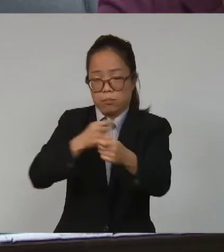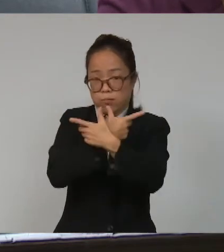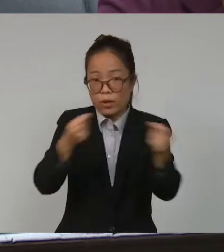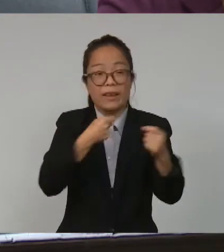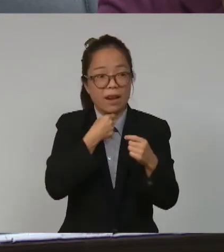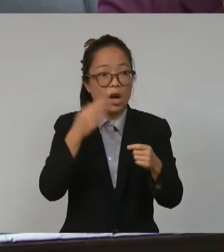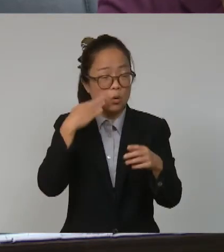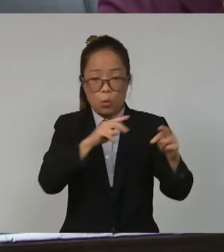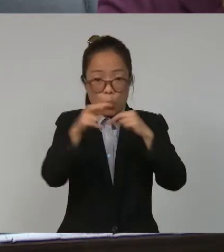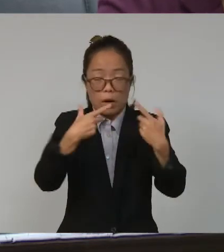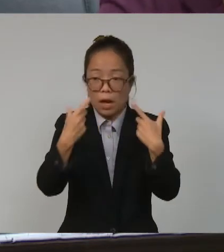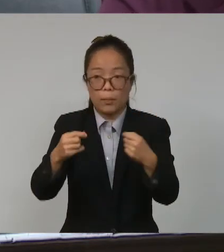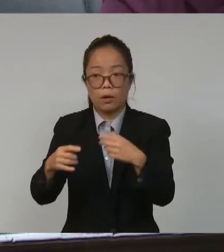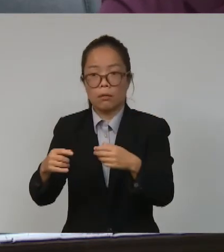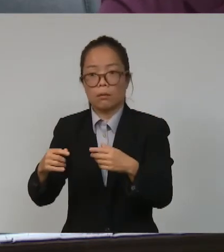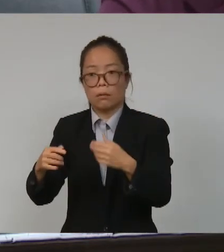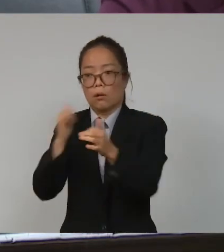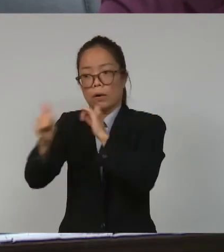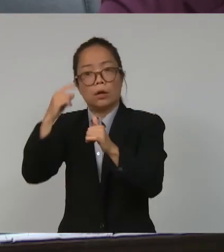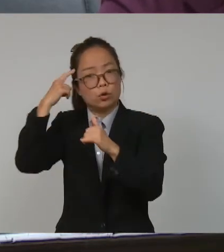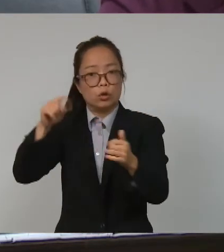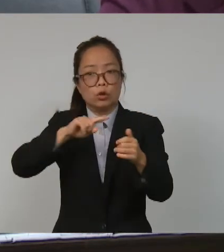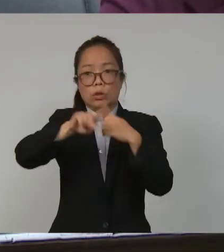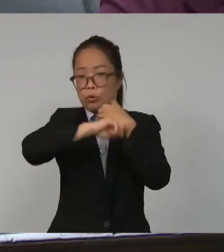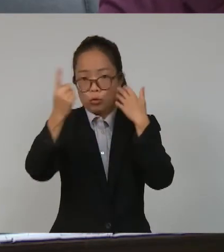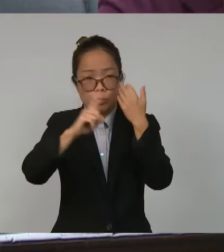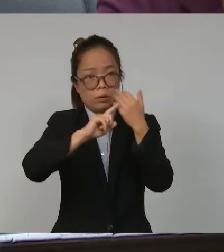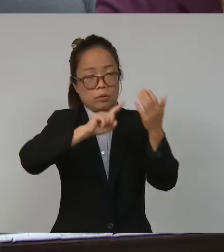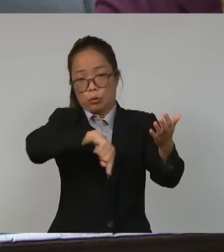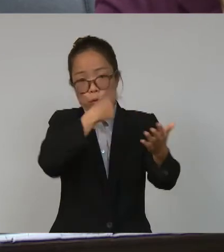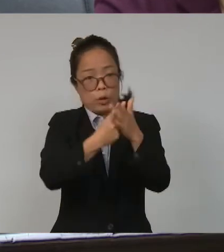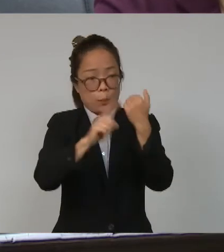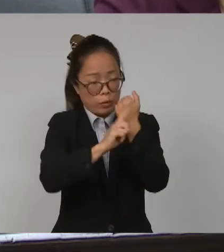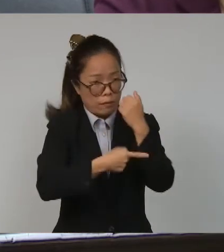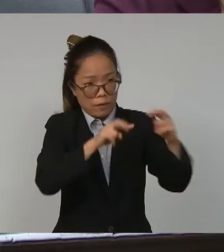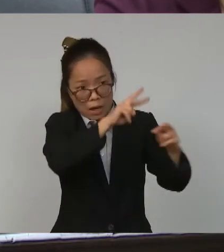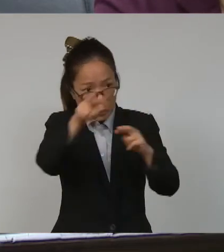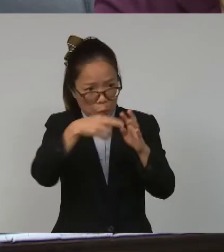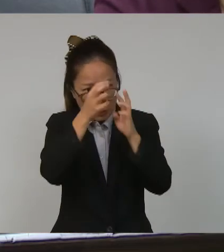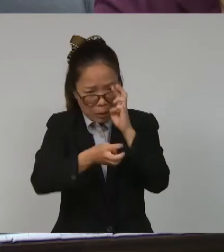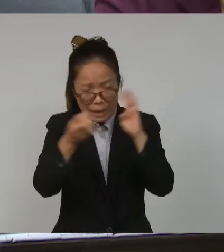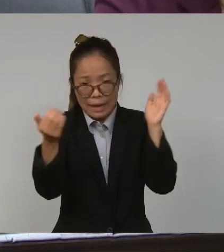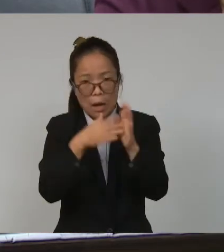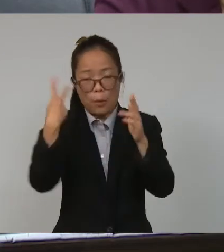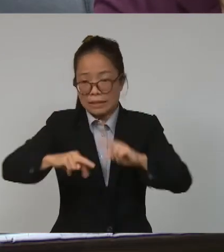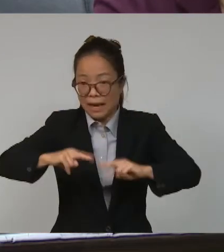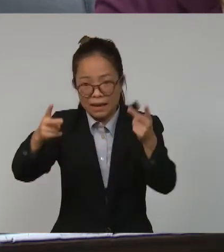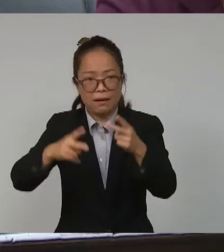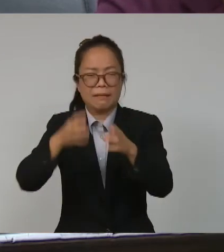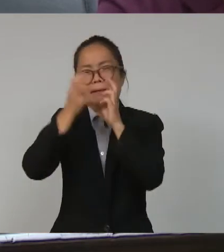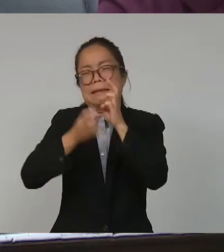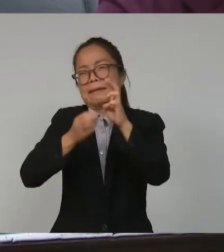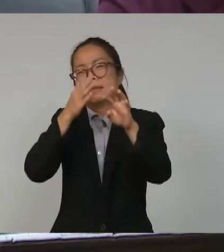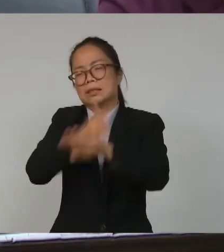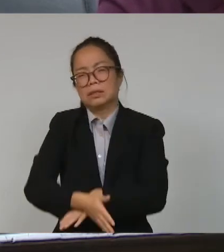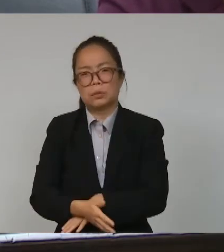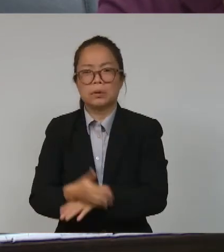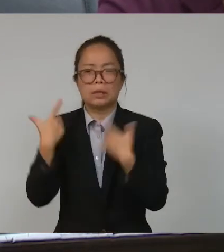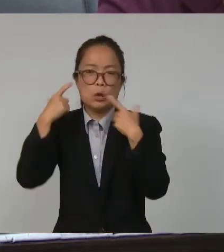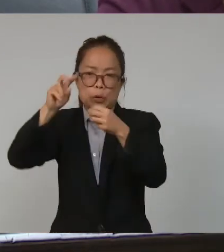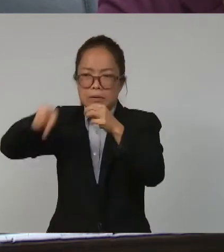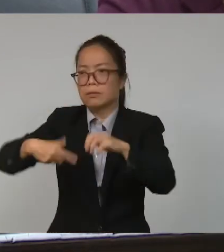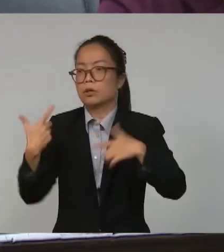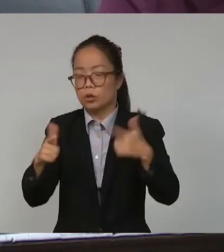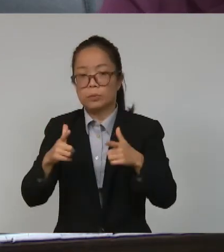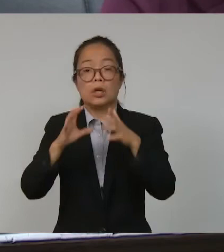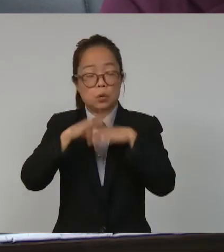让老百姓要说我要全部法律都看完了，全部都要一并修改，那又太细了，那就不知道立法原则了，是吧？所以我们说立法原则